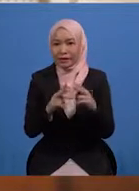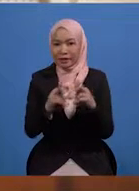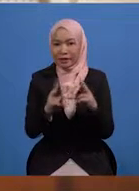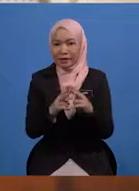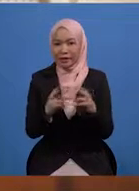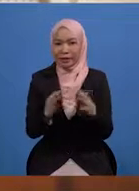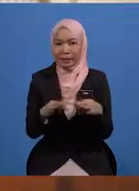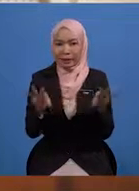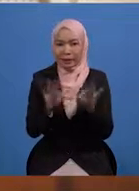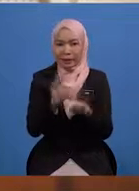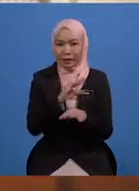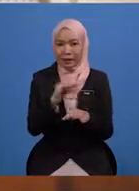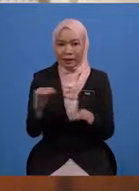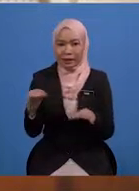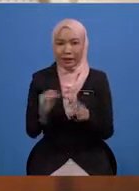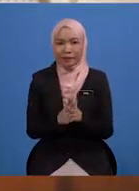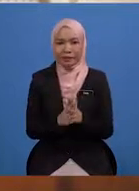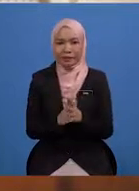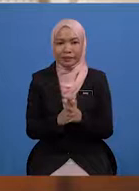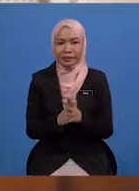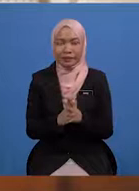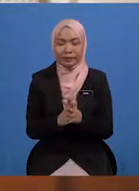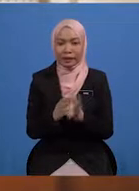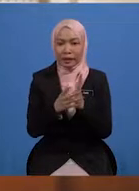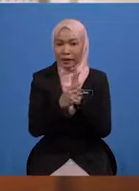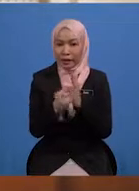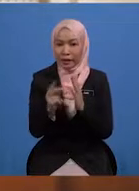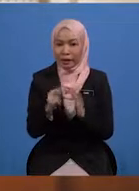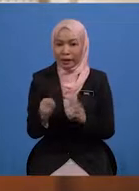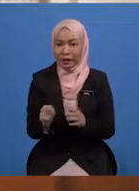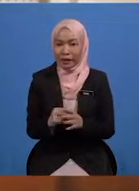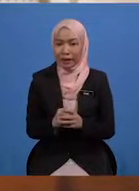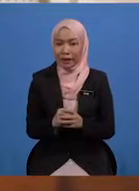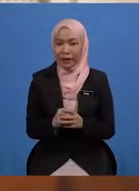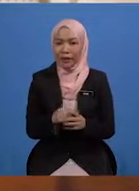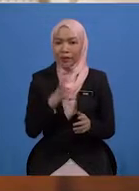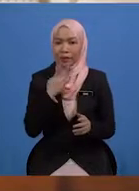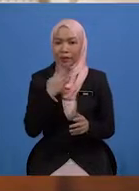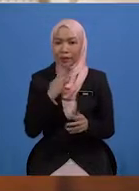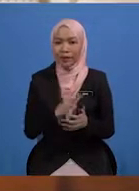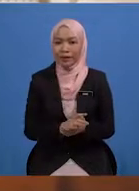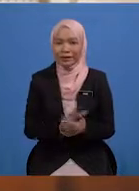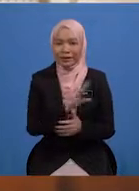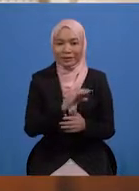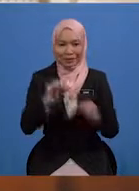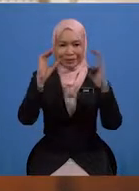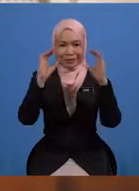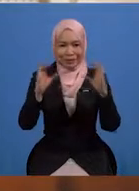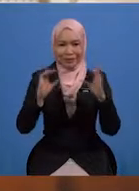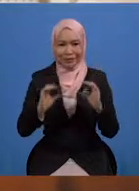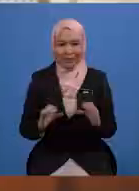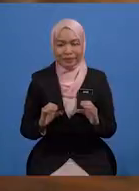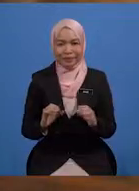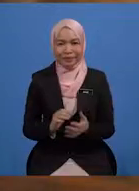paling penting ialah kemahiran menggunakan warna dan mengetahui teknik-teknik